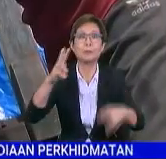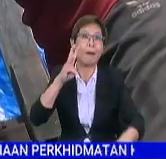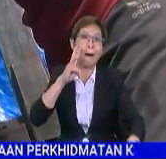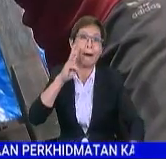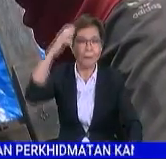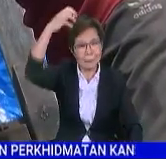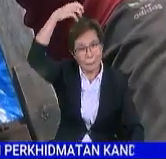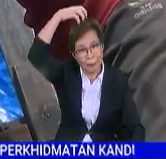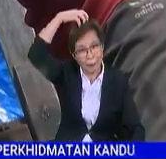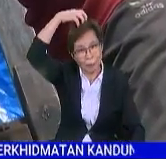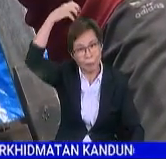hai hai